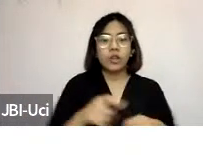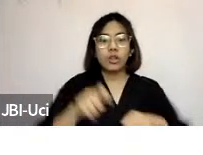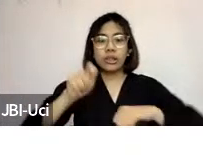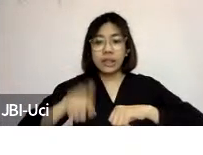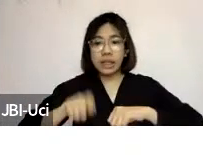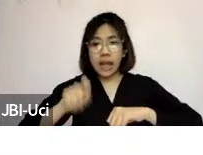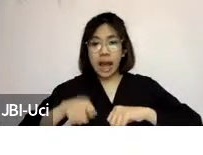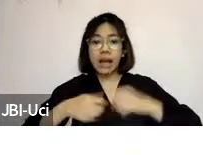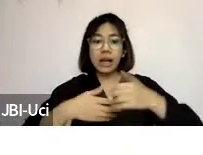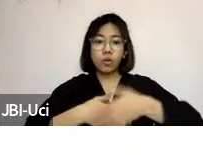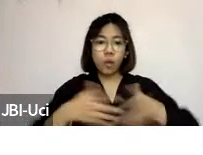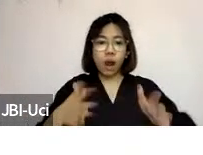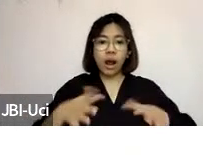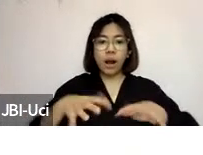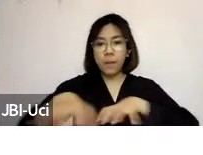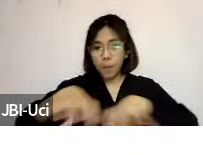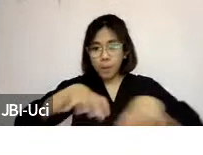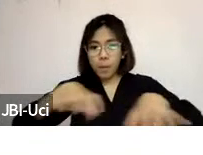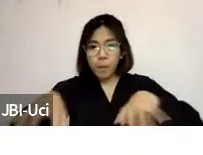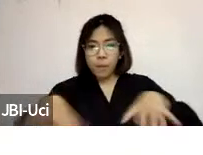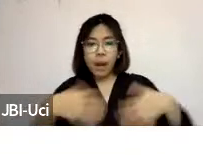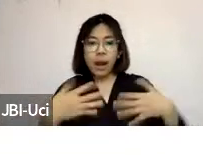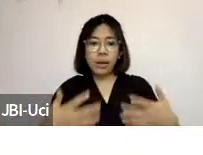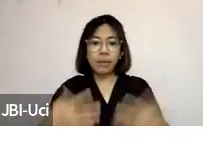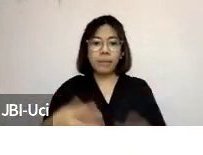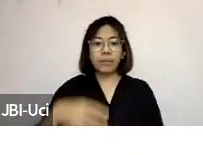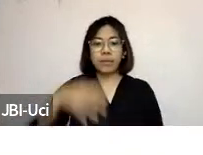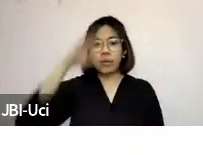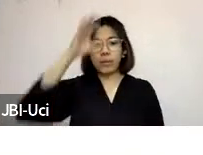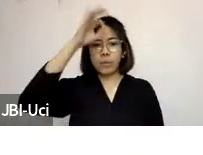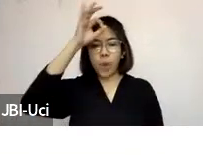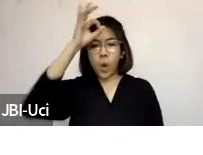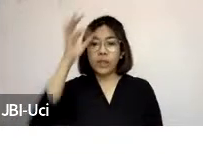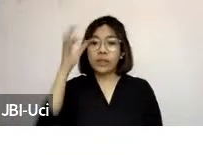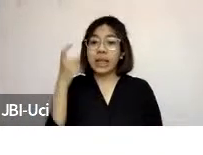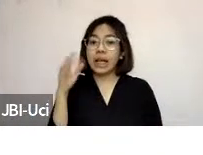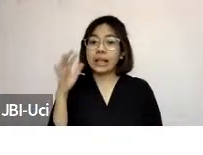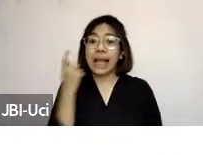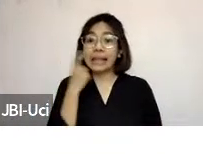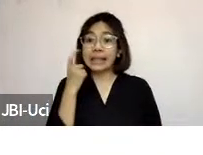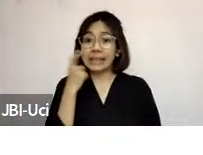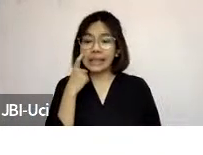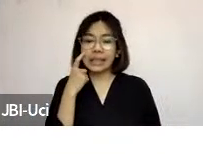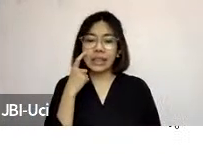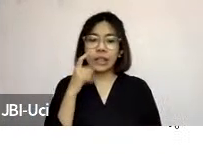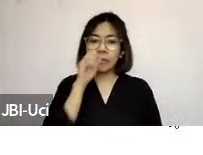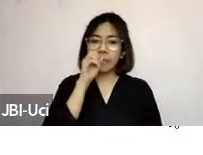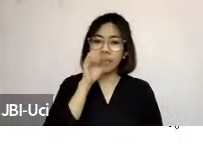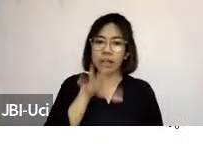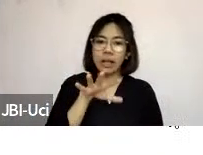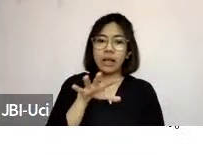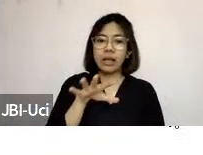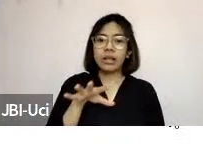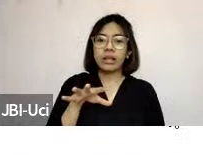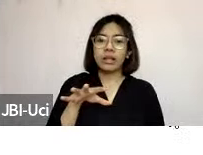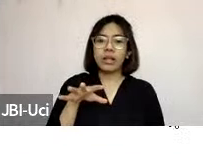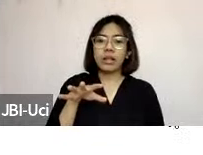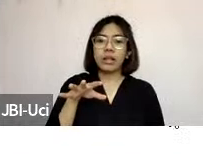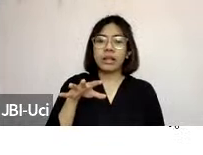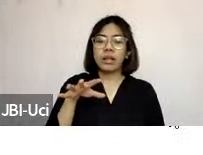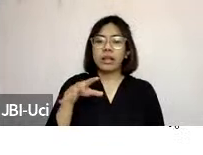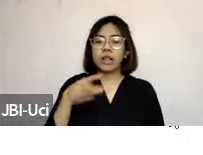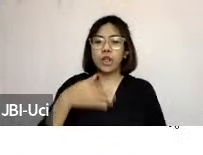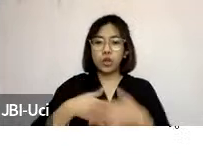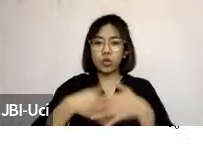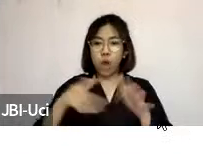polisi apa eh yang jadi saksi mengatakan kepada ruang